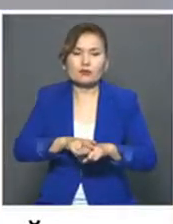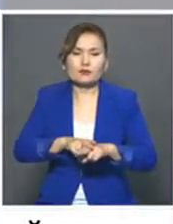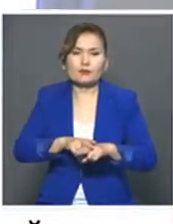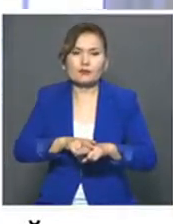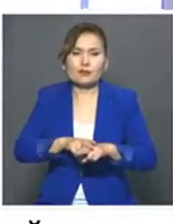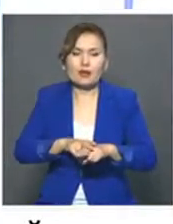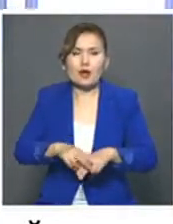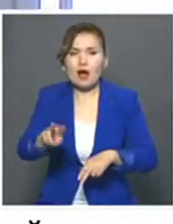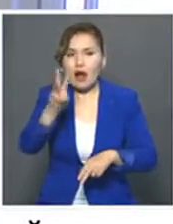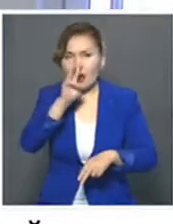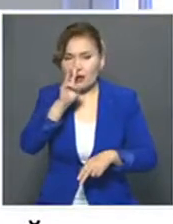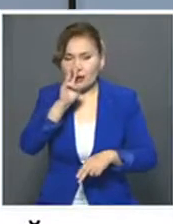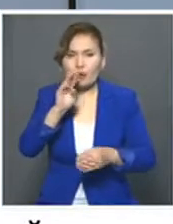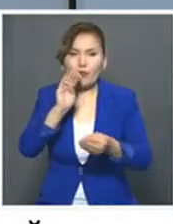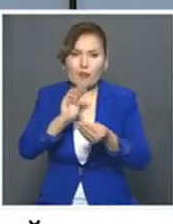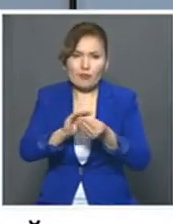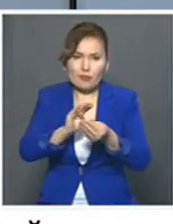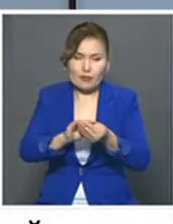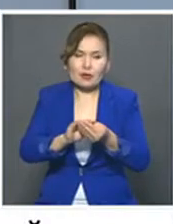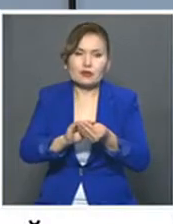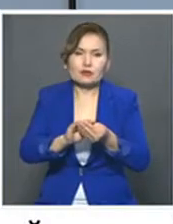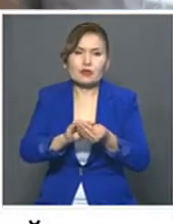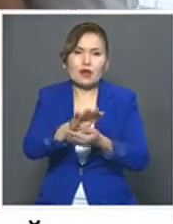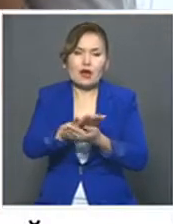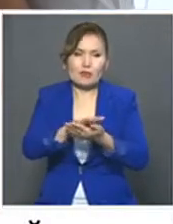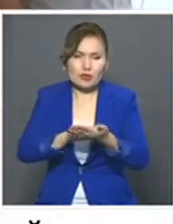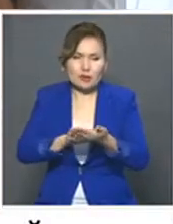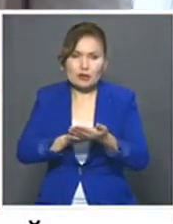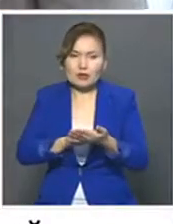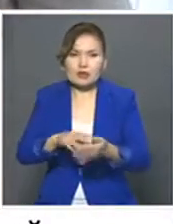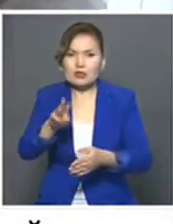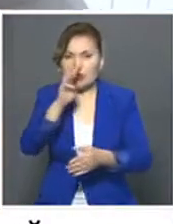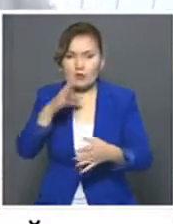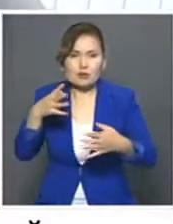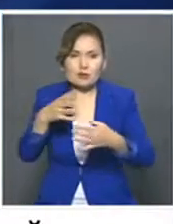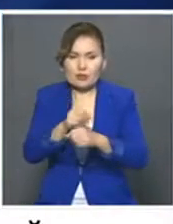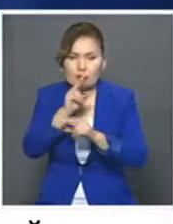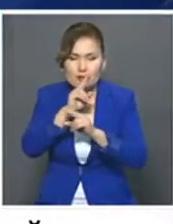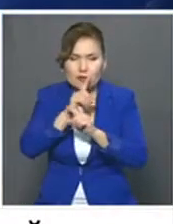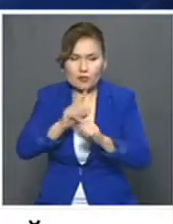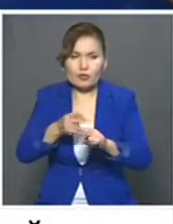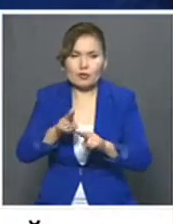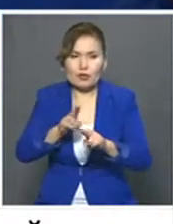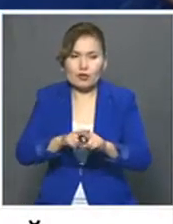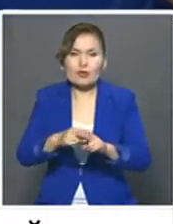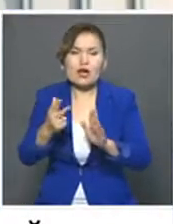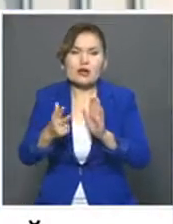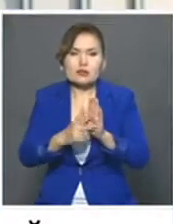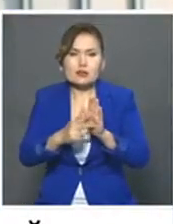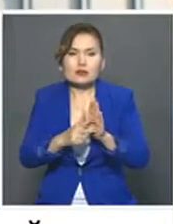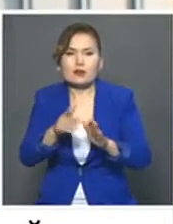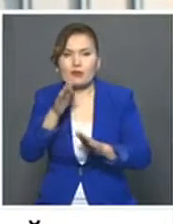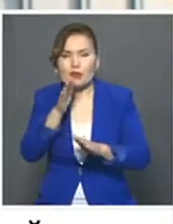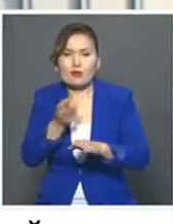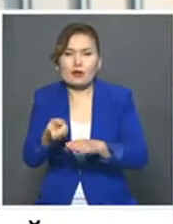Олардың айлықтары сол көлемінде сақталып қалды. Сағат 8-де жұмысқа келгеннен кейін кешкі 5-ке дейін